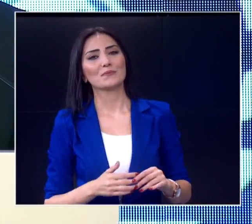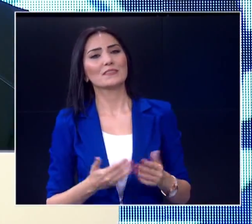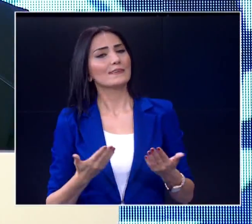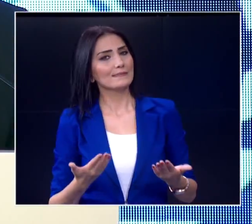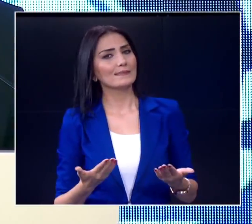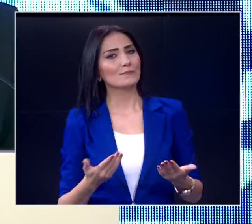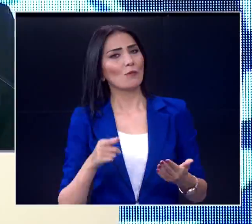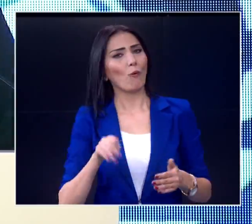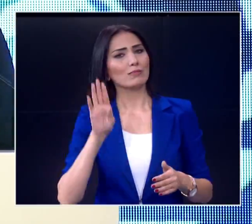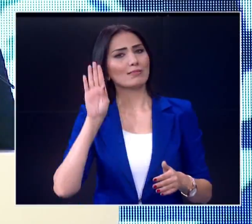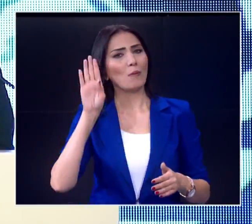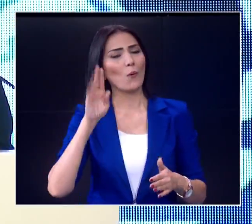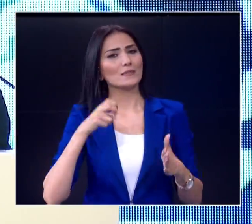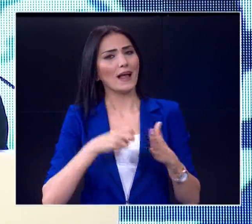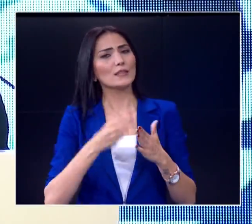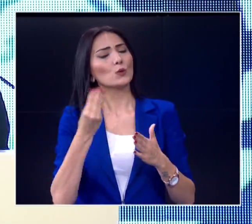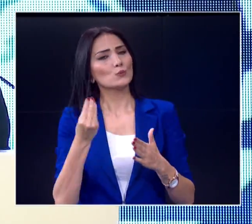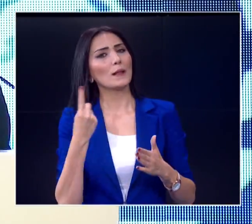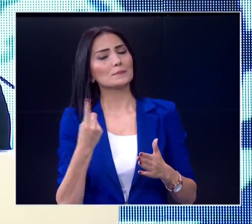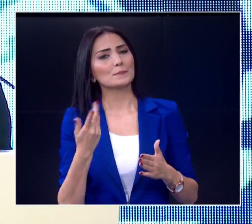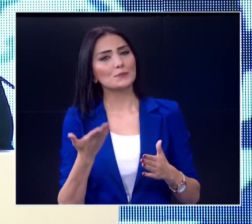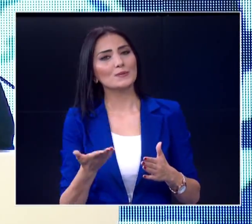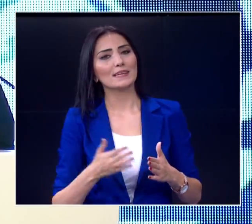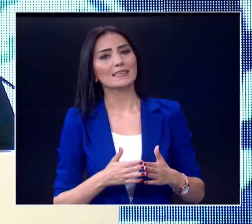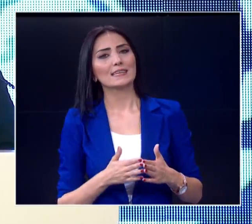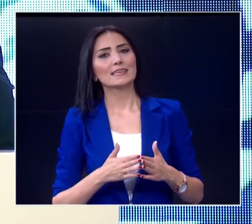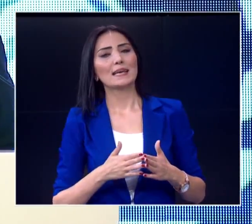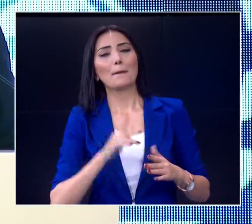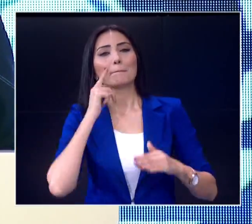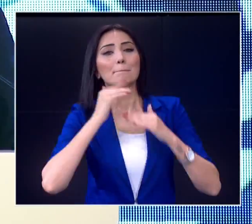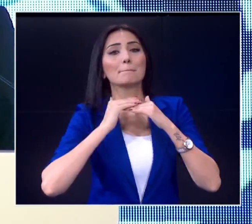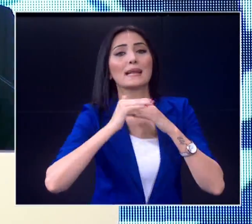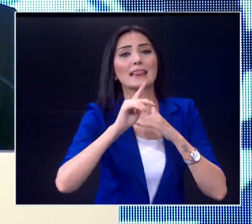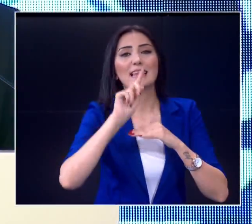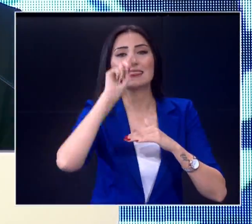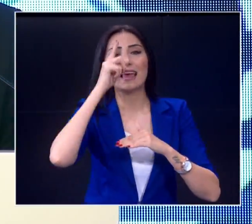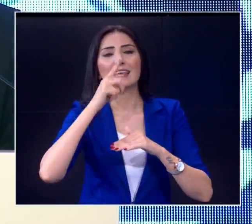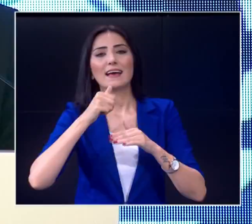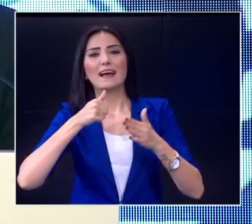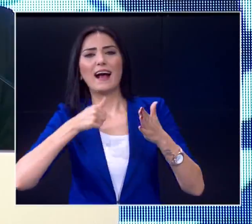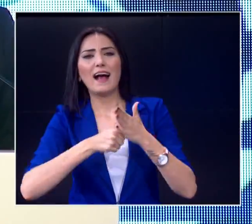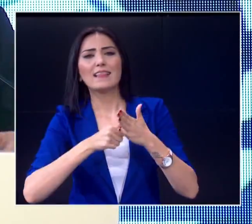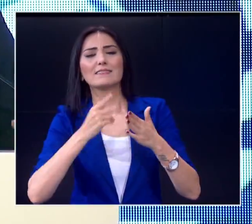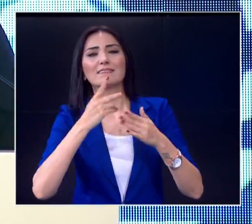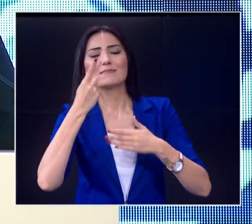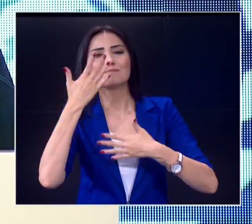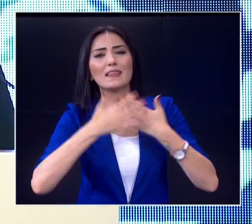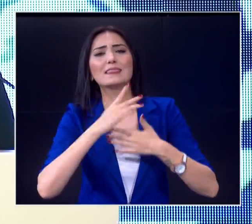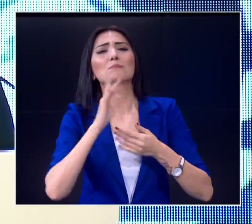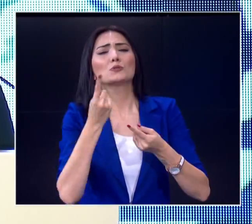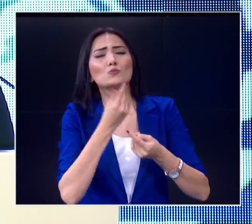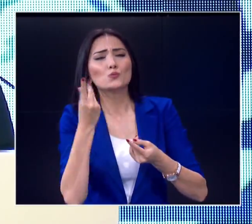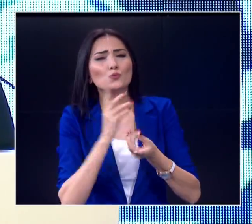Tabii bu demokrasi adına güzel bir şey. Milletin tek kanaldan, tek kaynaktan değil, birçok